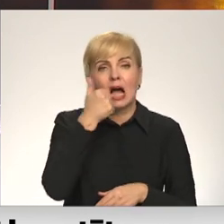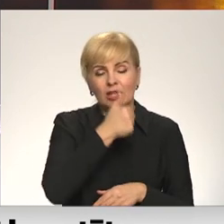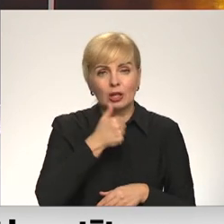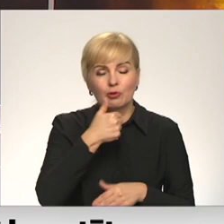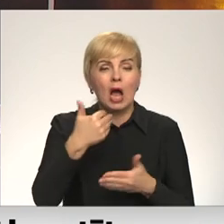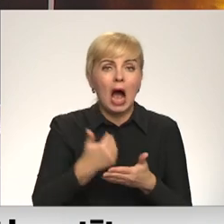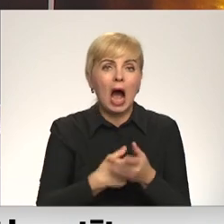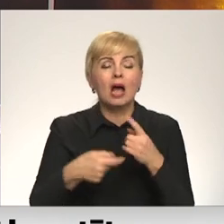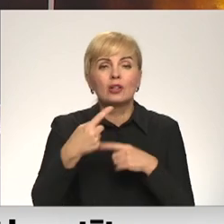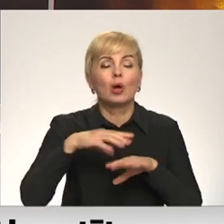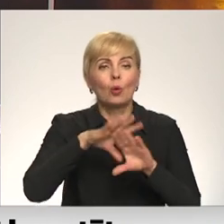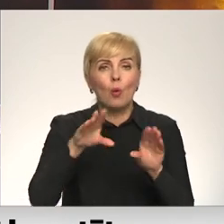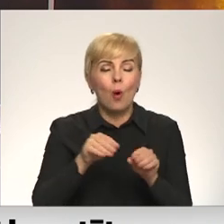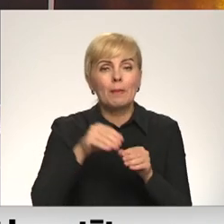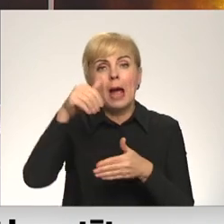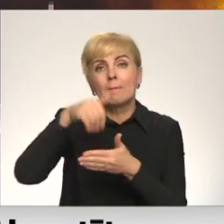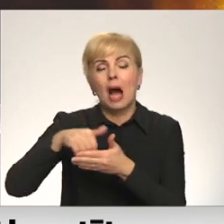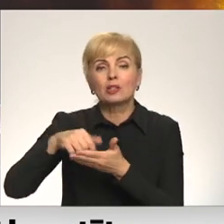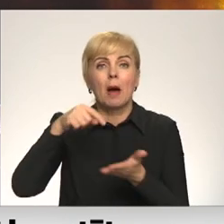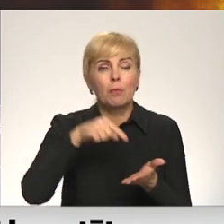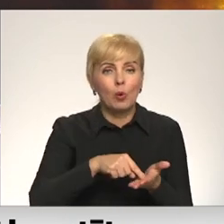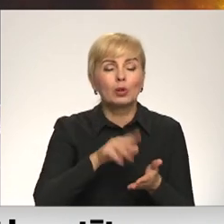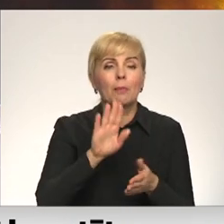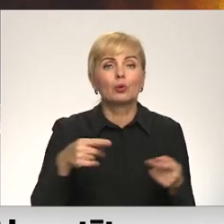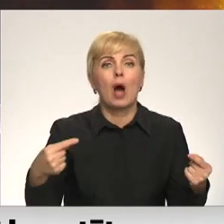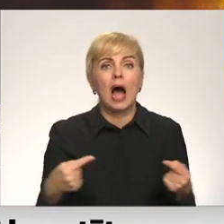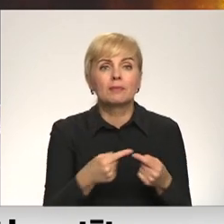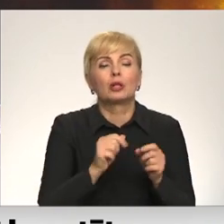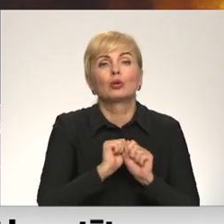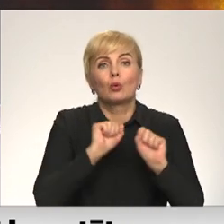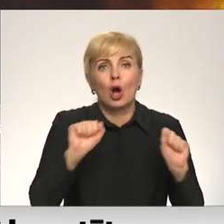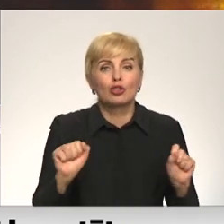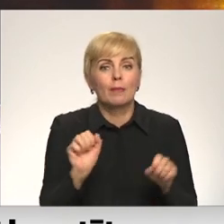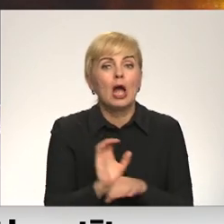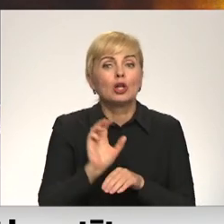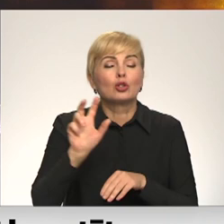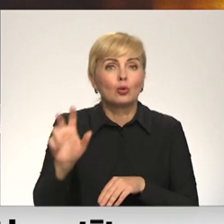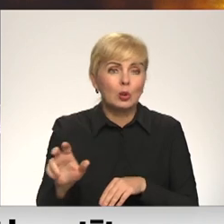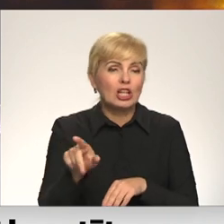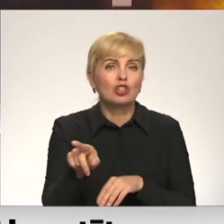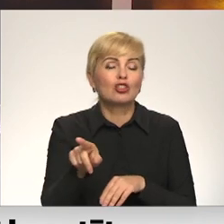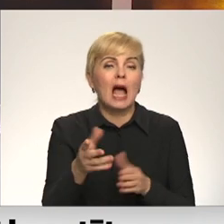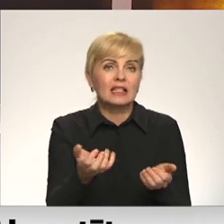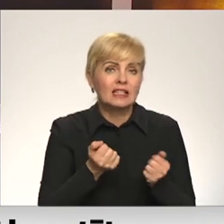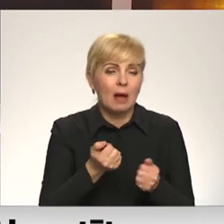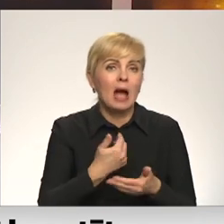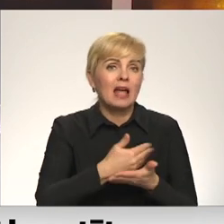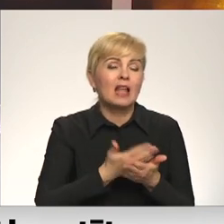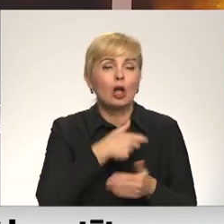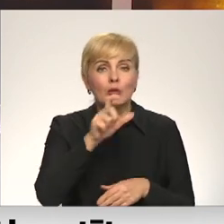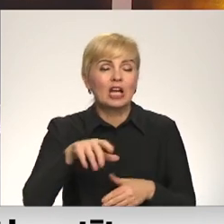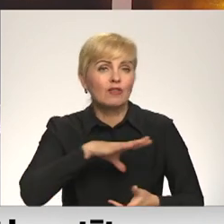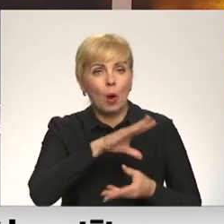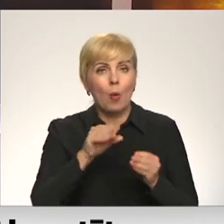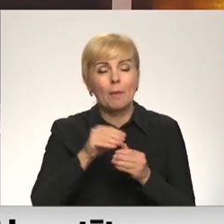esošos kopējos paskastīšu punktus tā, lai tie būtu atbilstīgi drošai sūtījuma saņemšanai. Daļa iedzīvotāji esošos